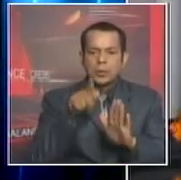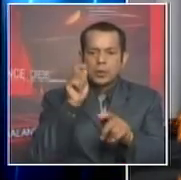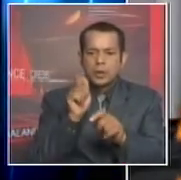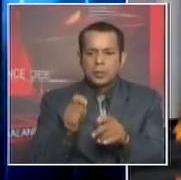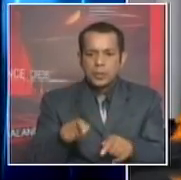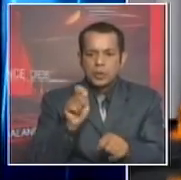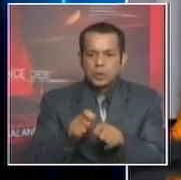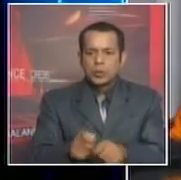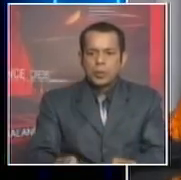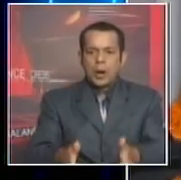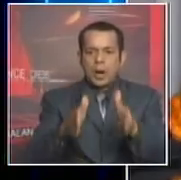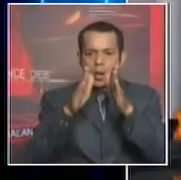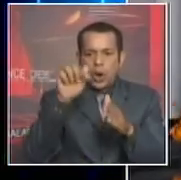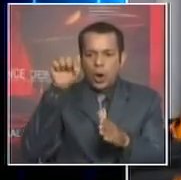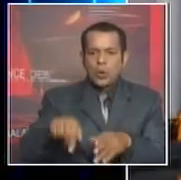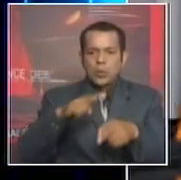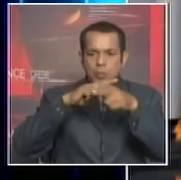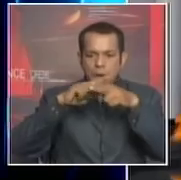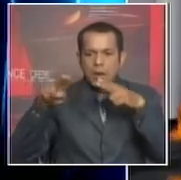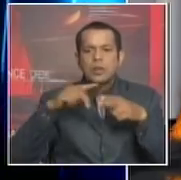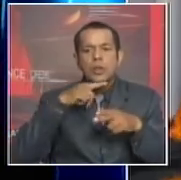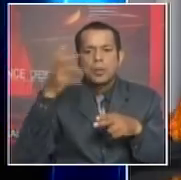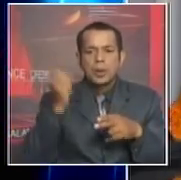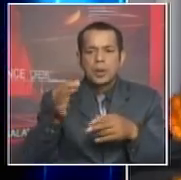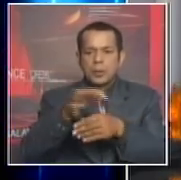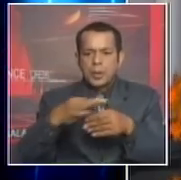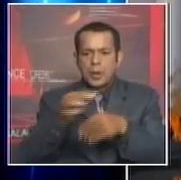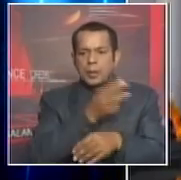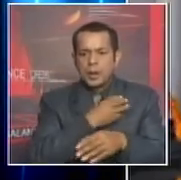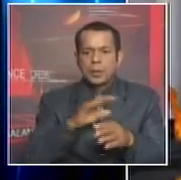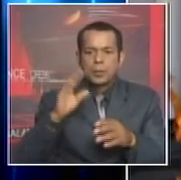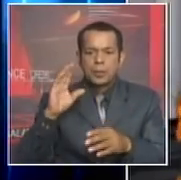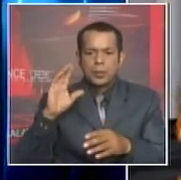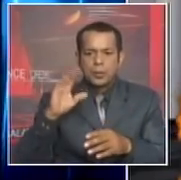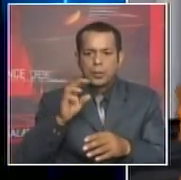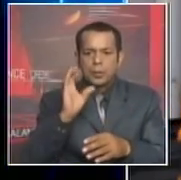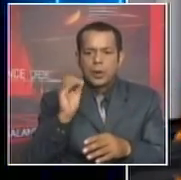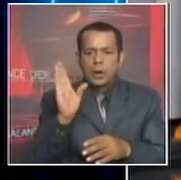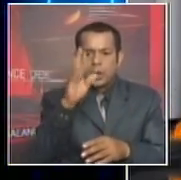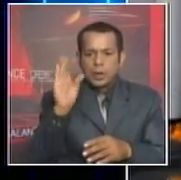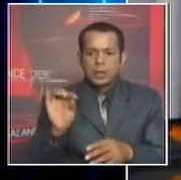सुरु गरिएको सडकले अझै पूर्णता नपाउँदा यहाँका व्यवसायी र पर्यटक चिन्तित छन्।